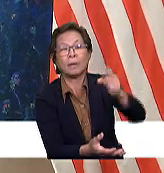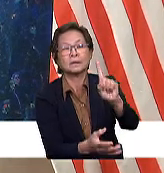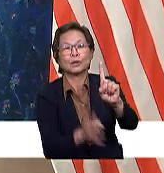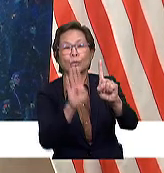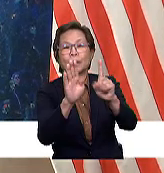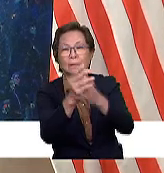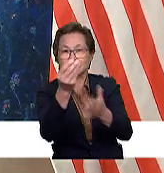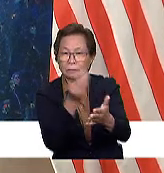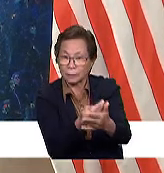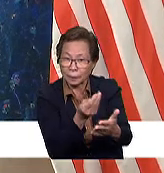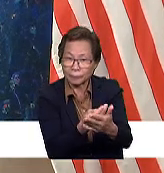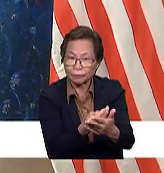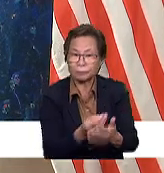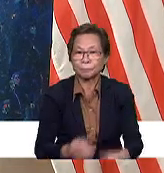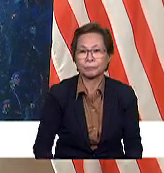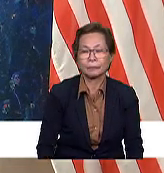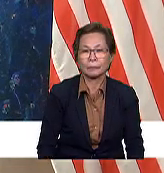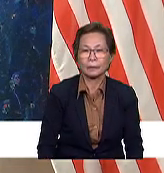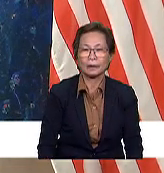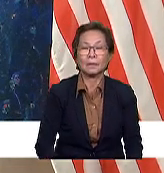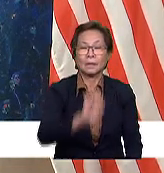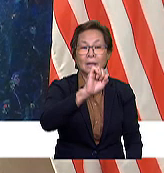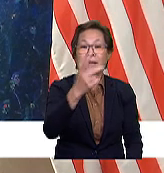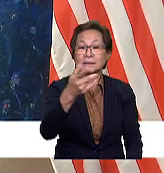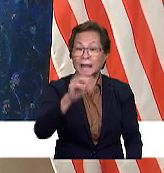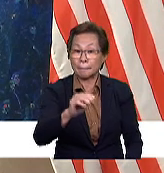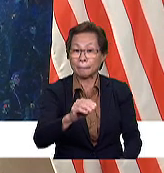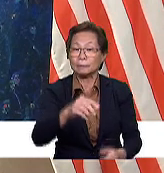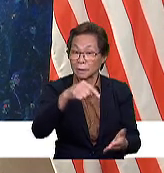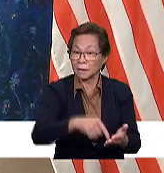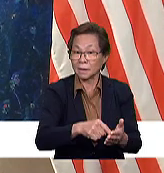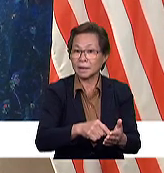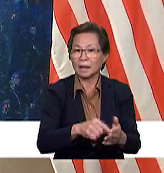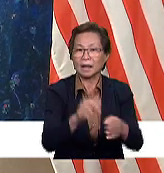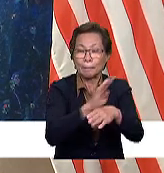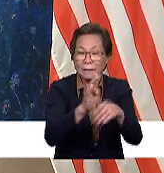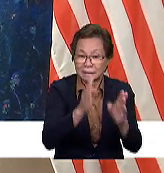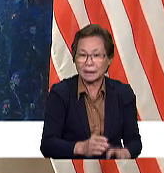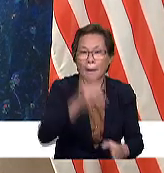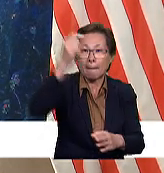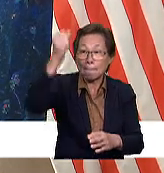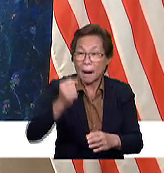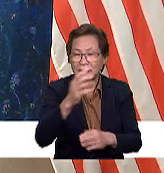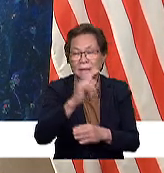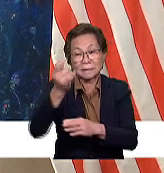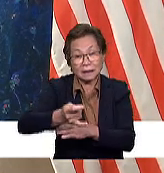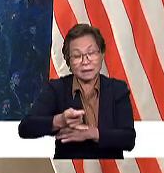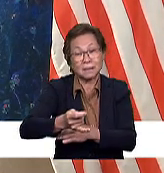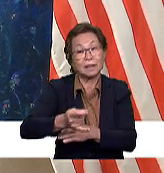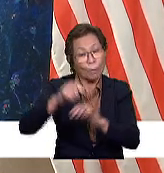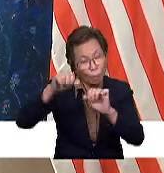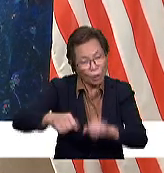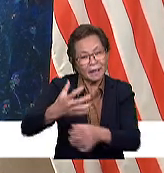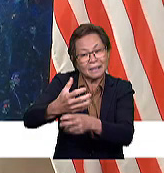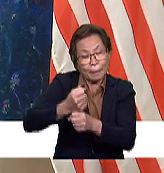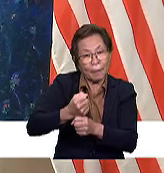BDN Hai melalui skim ini pengusaha bus dan taksi yang layak boleh mendapatkan